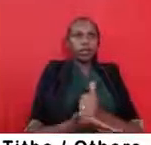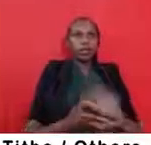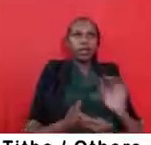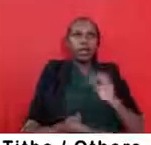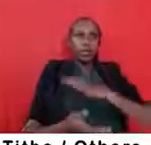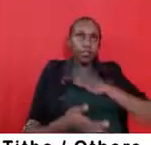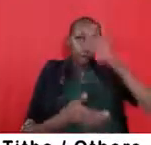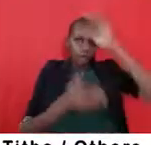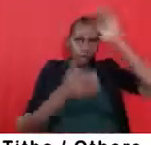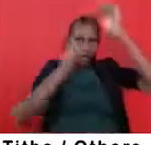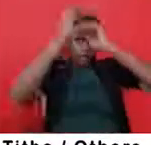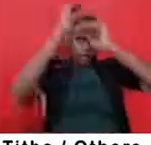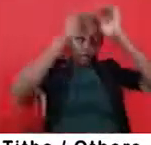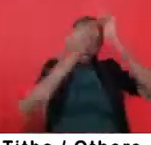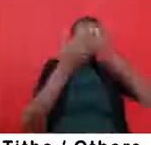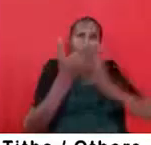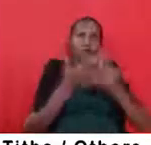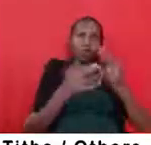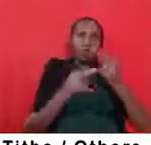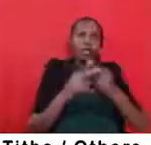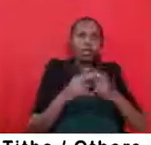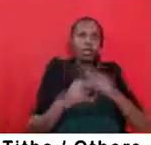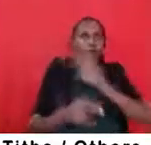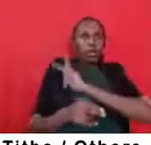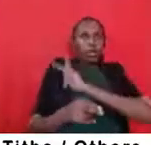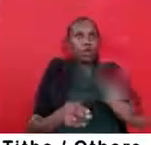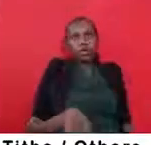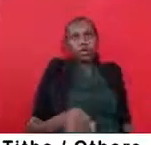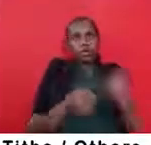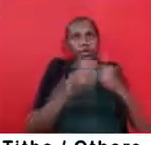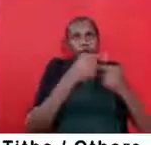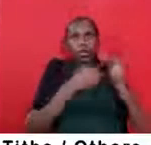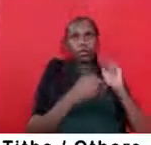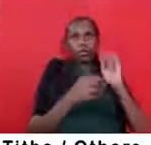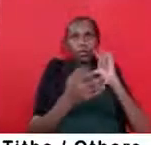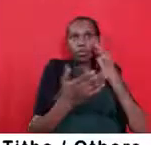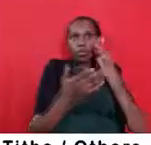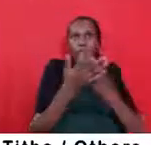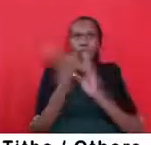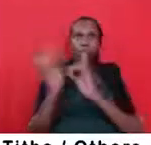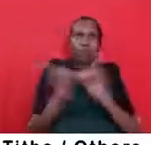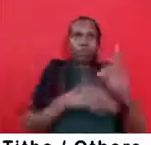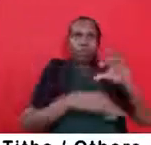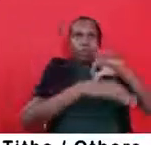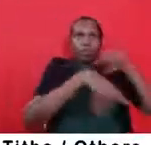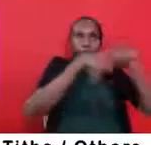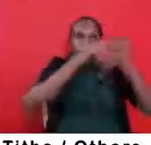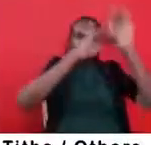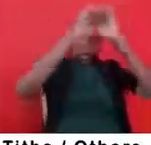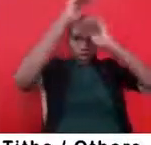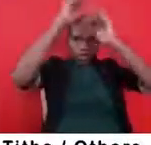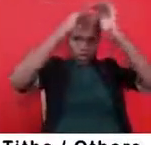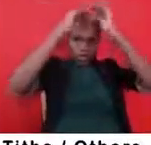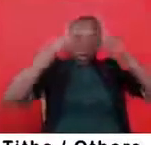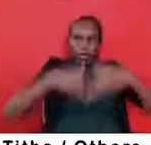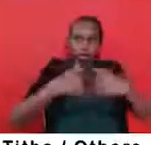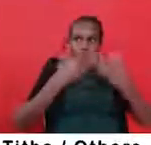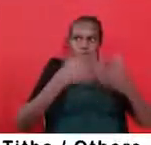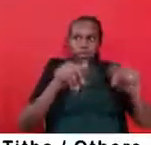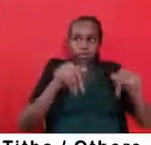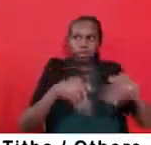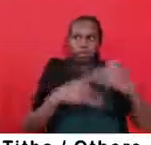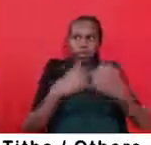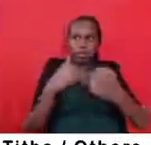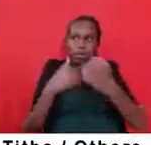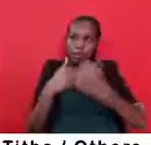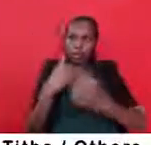yetu uliye mbinguni, jina lako litukuzwe, ufalme wako uje, mapenzi yako yatimizwe hapa duniani